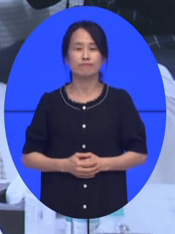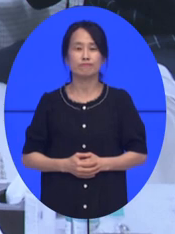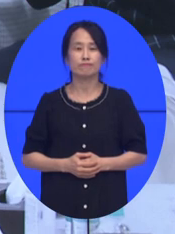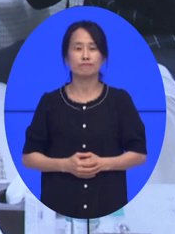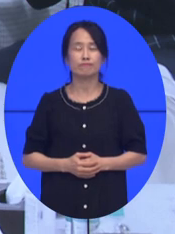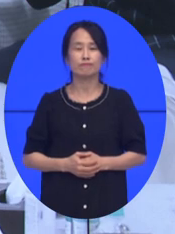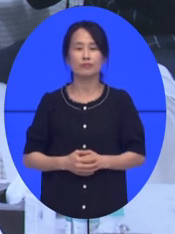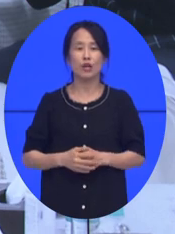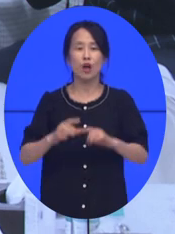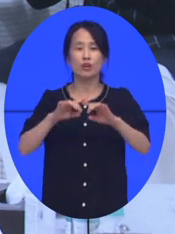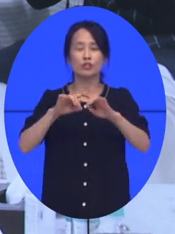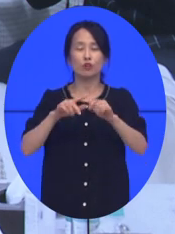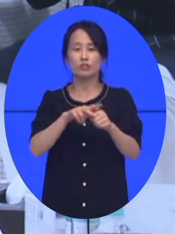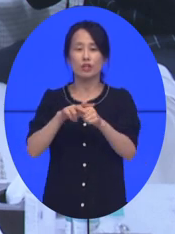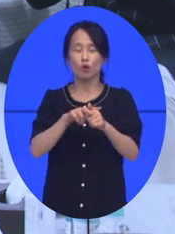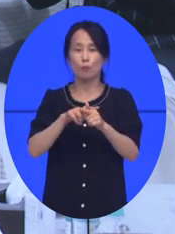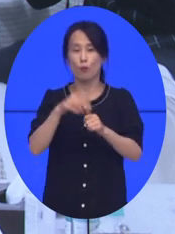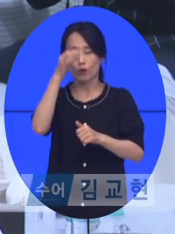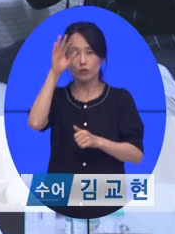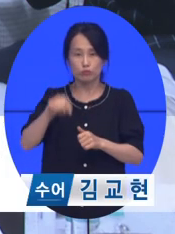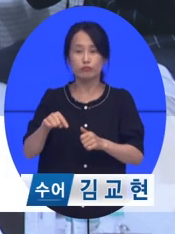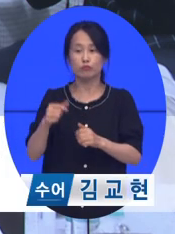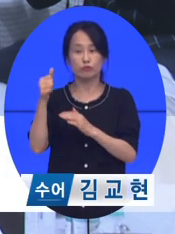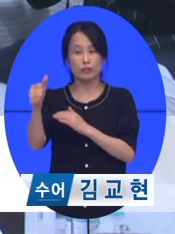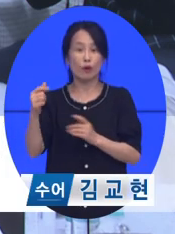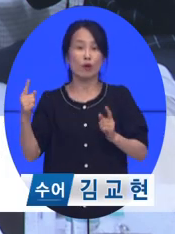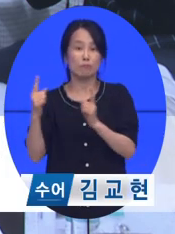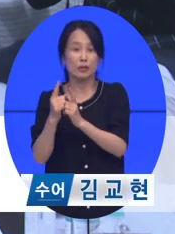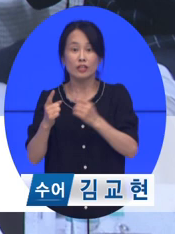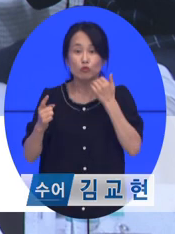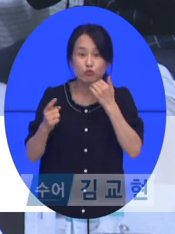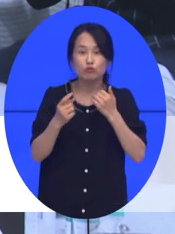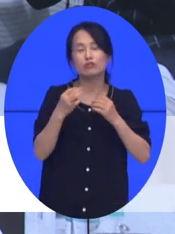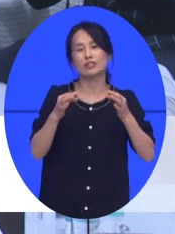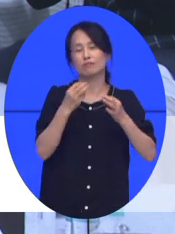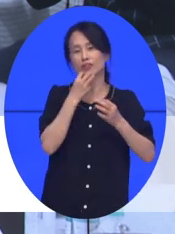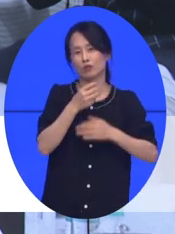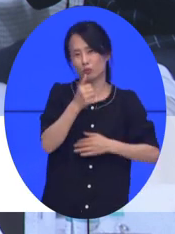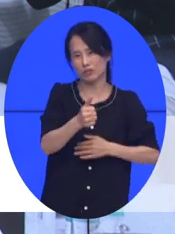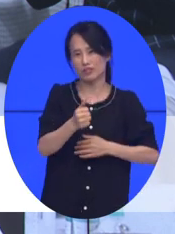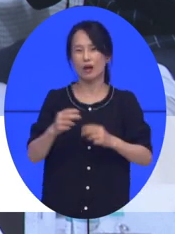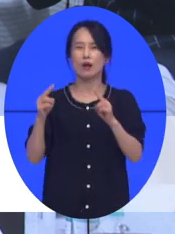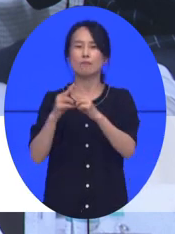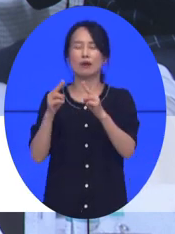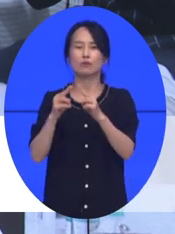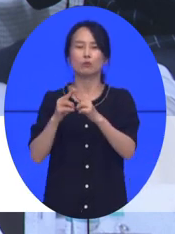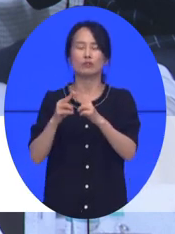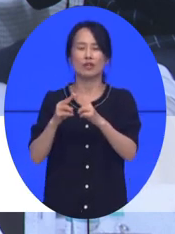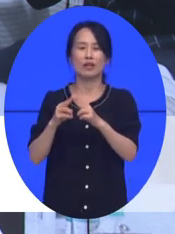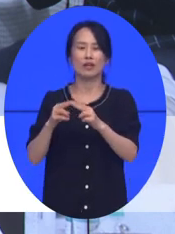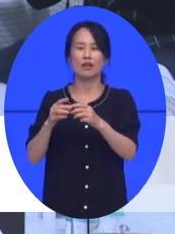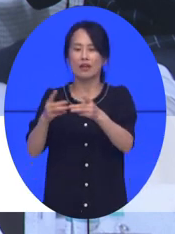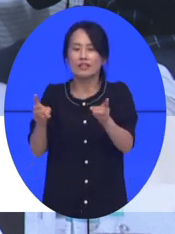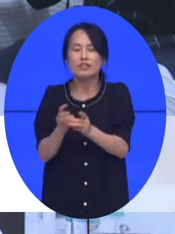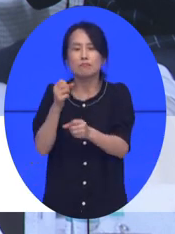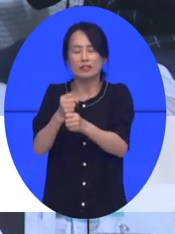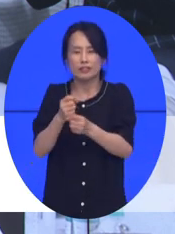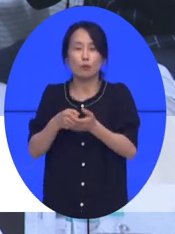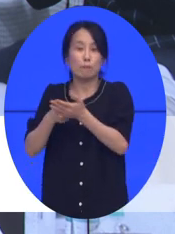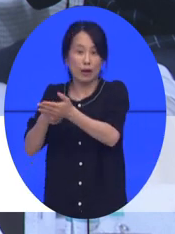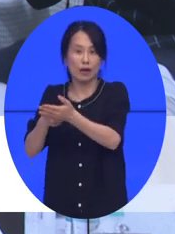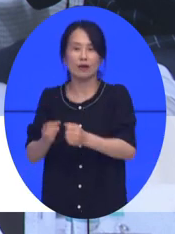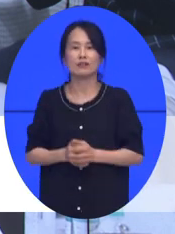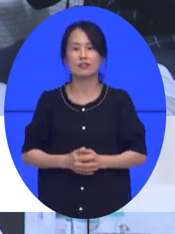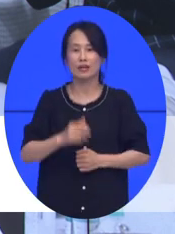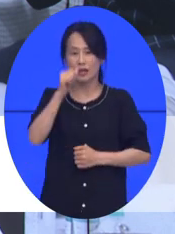인도 전자정보기술부 장관을 만난 김동연 지사가 경기도와 인도 간 반도체 실무협의체를 구성하자고 제안했습니다.